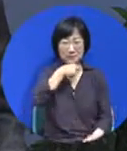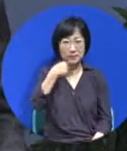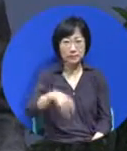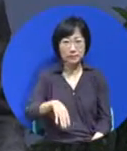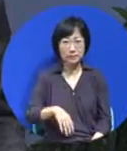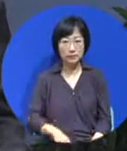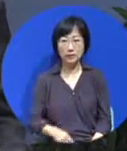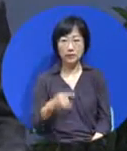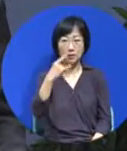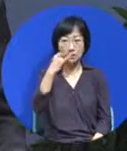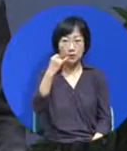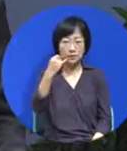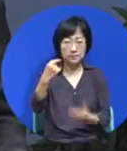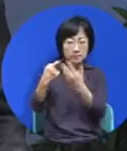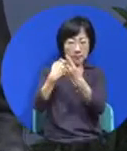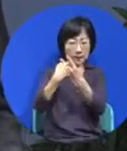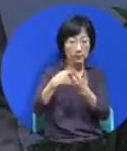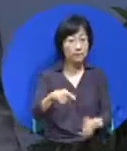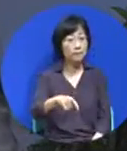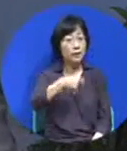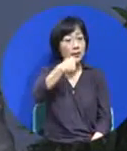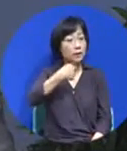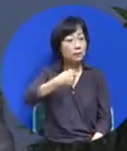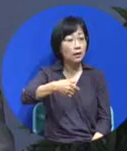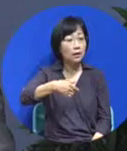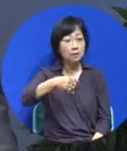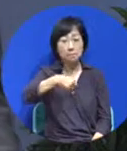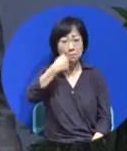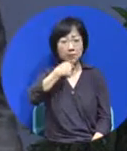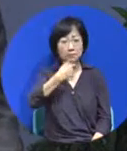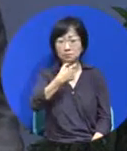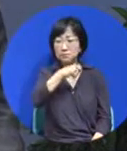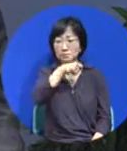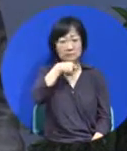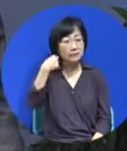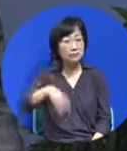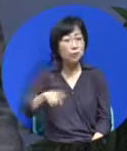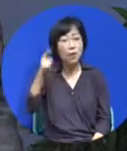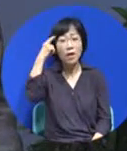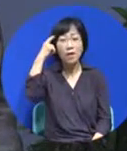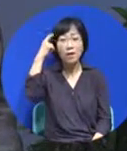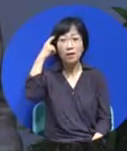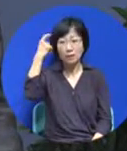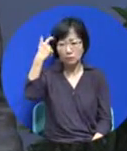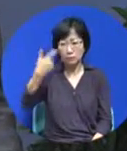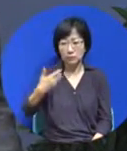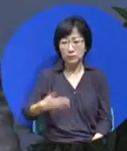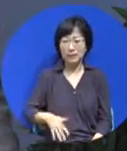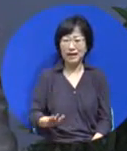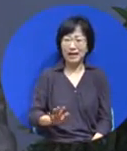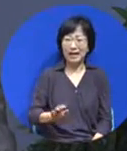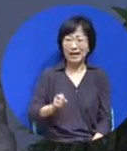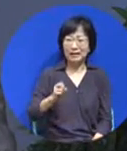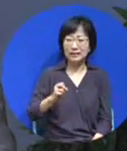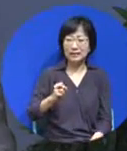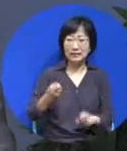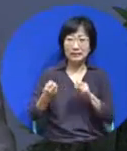왜 밥을 안 먹냐고 그래요. My mother caught on quite quickly and said, "Why aren't you eating your dinner?" 그래서 그냥